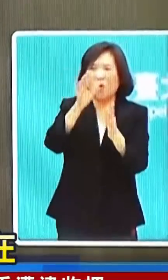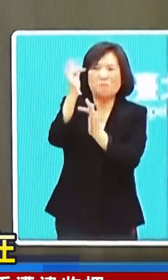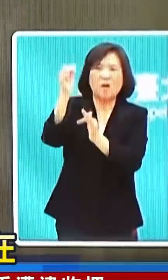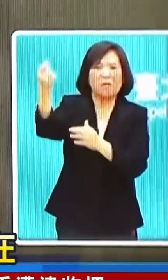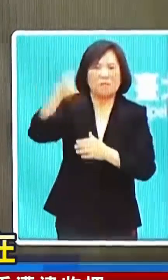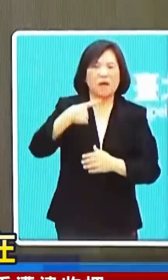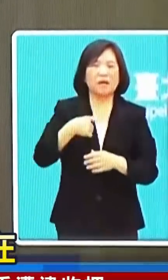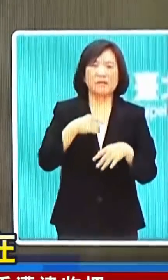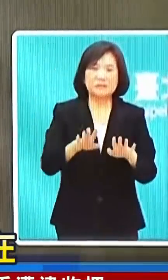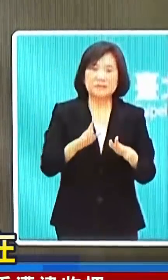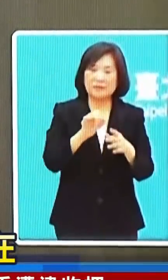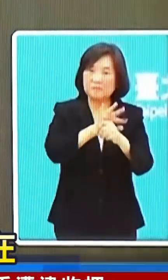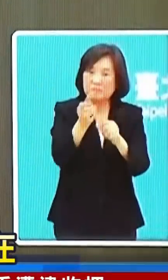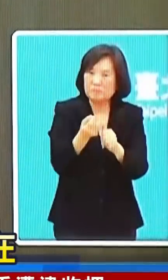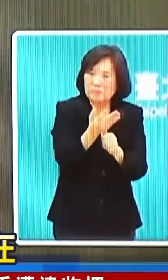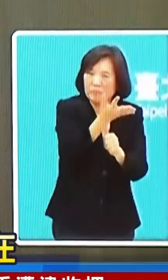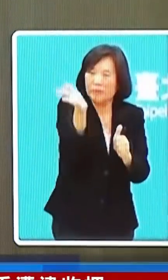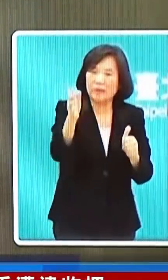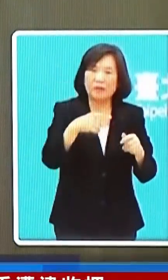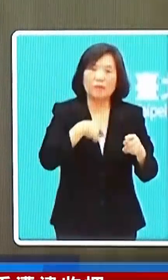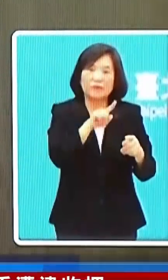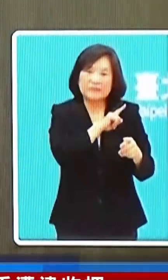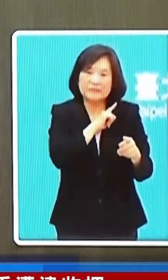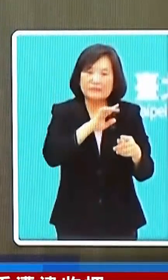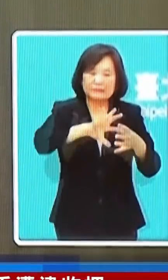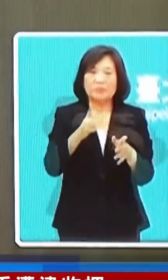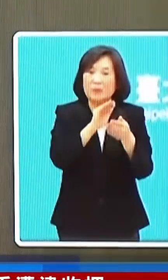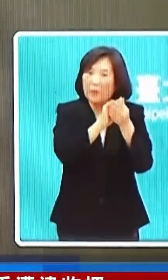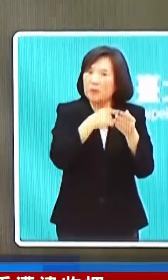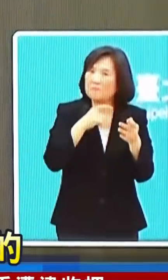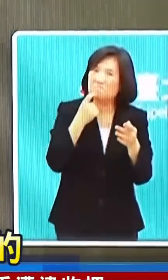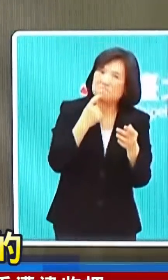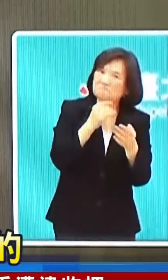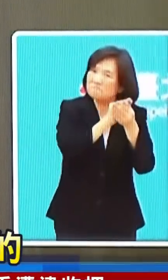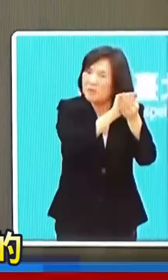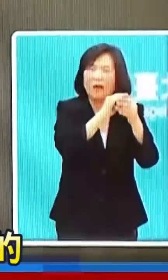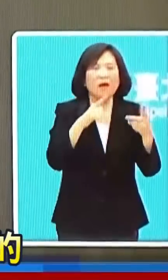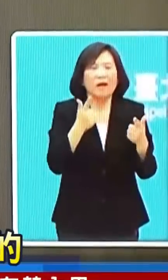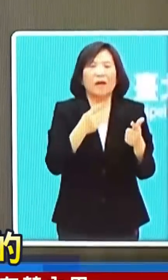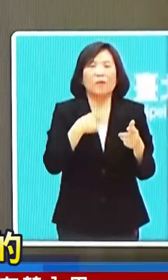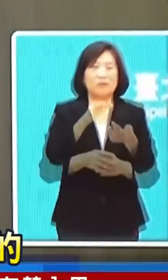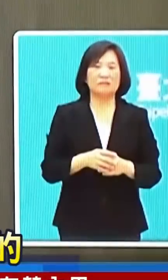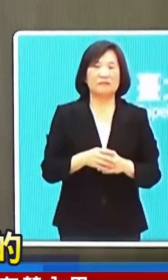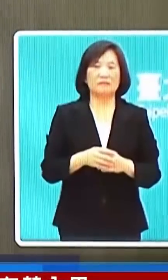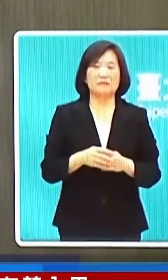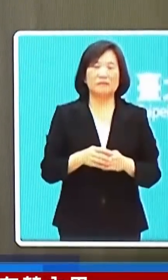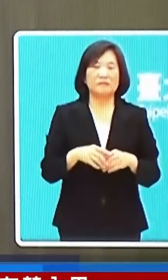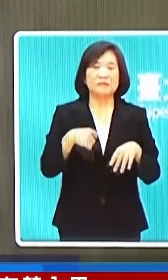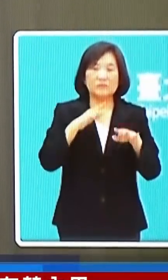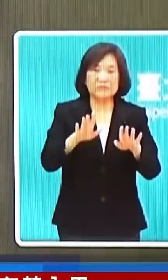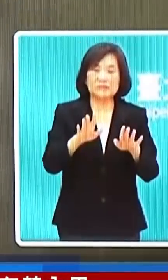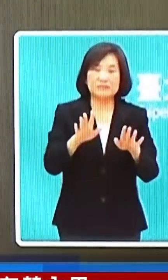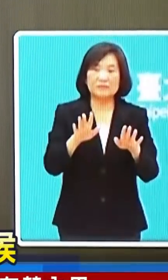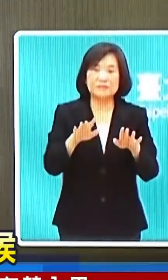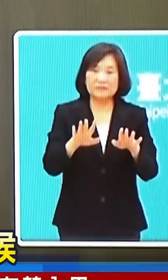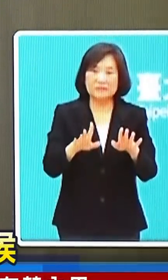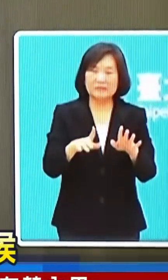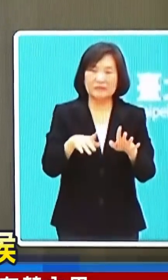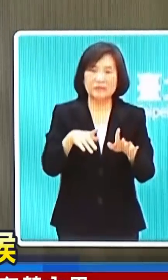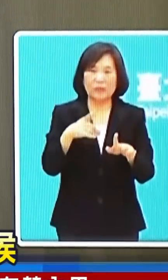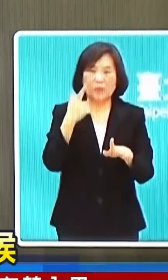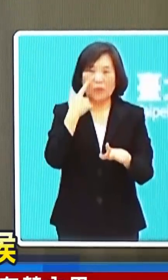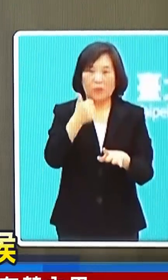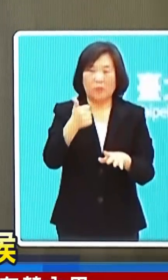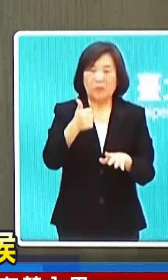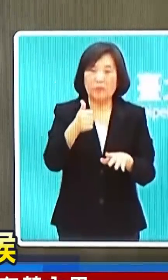情的哦，就发展的完全都是在事先就可以预知的。我们是医生啊，不是算命的。今天最大的问题是，他一切